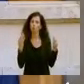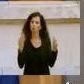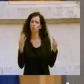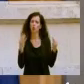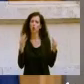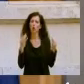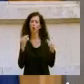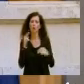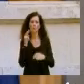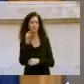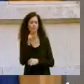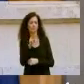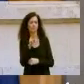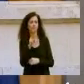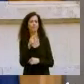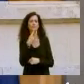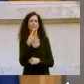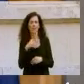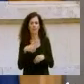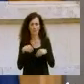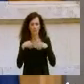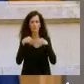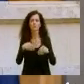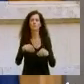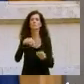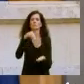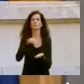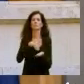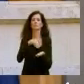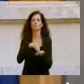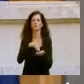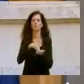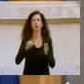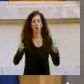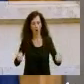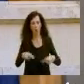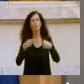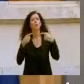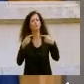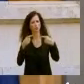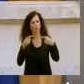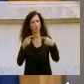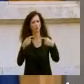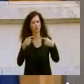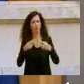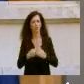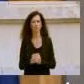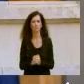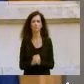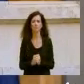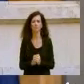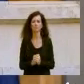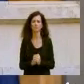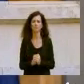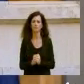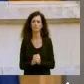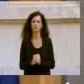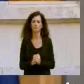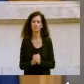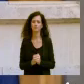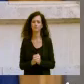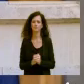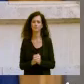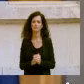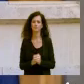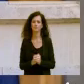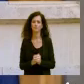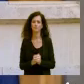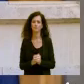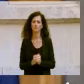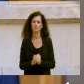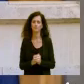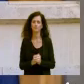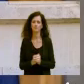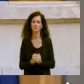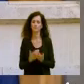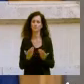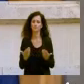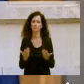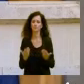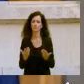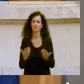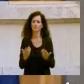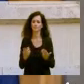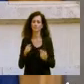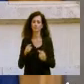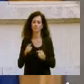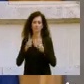le forze quindi il contributo delle opposizioni per quanto riguarda autostrade e ora di chiusura